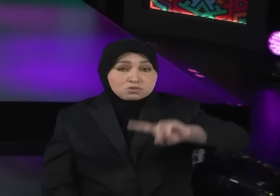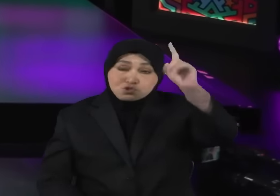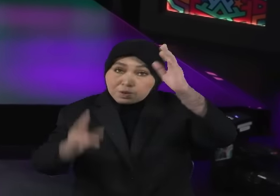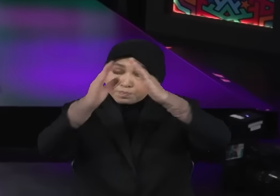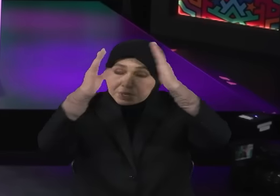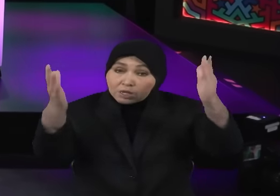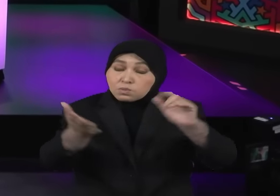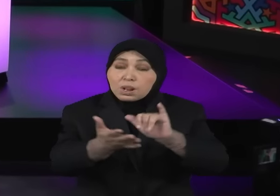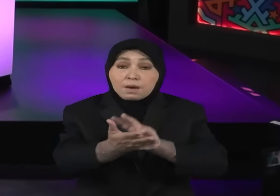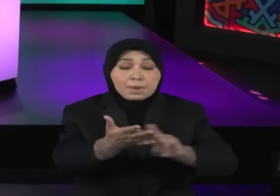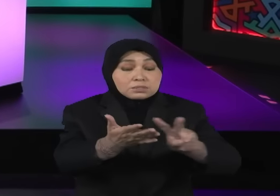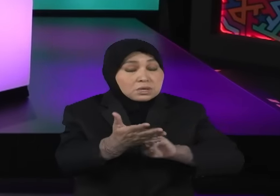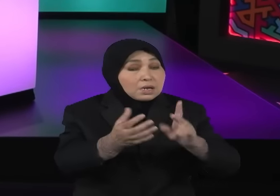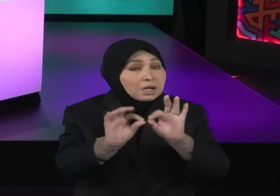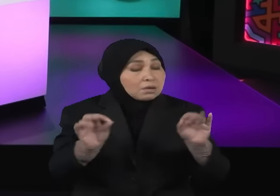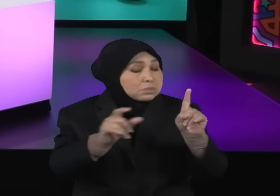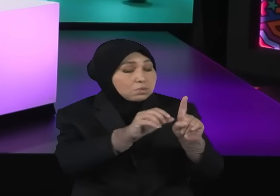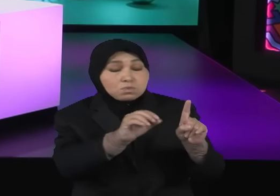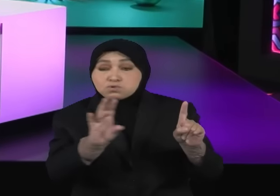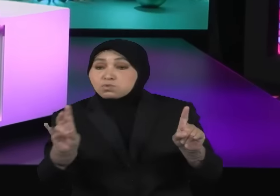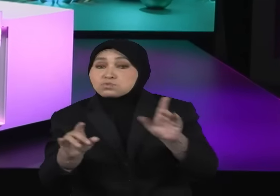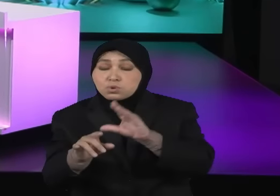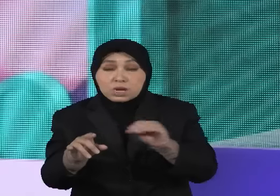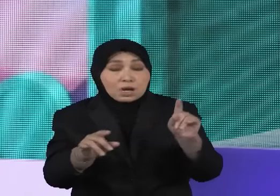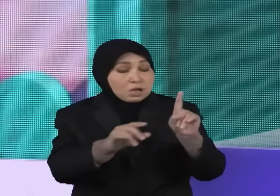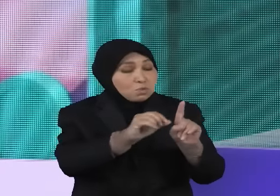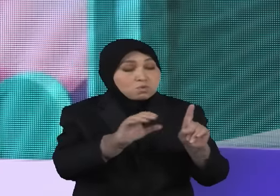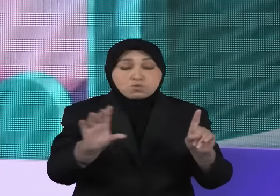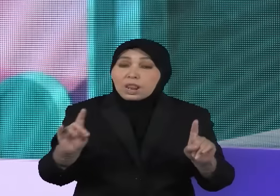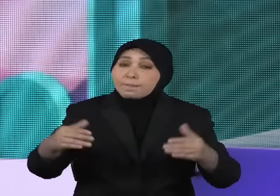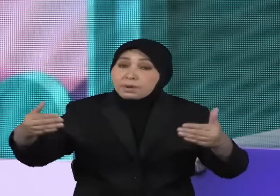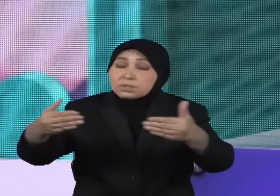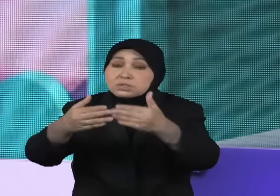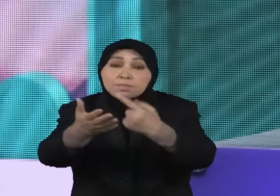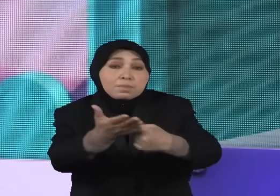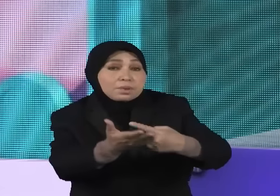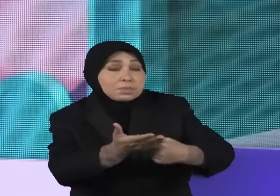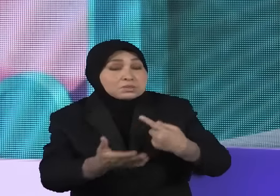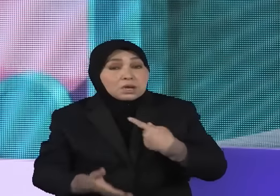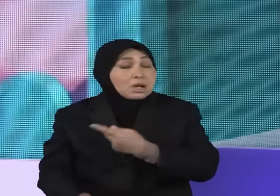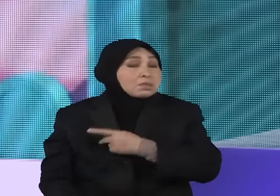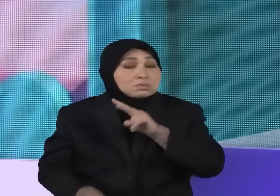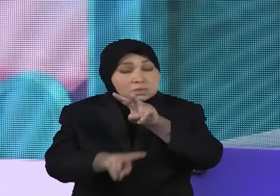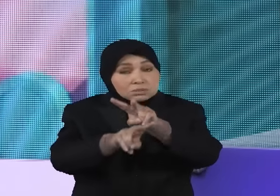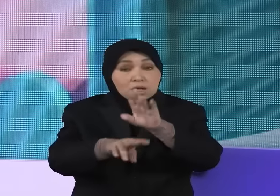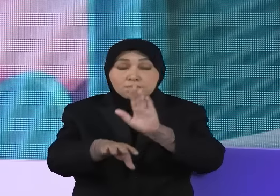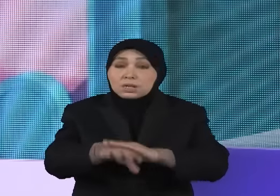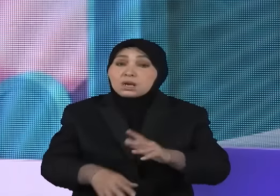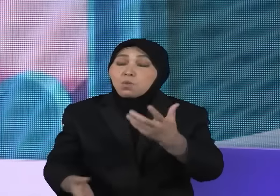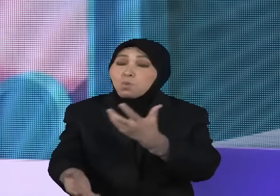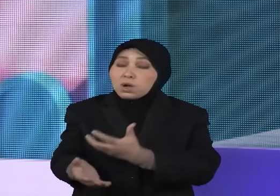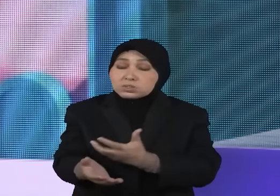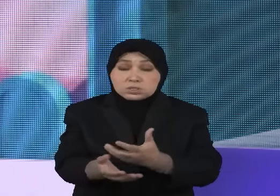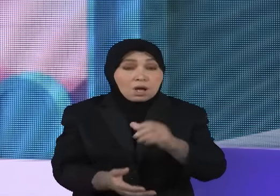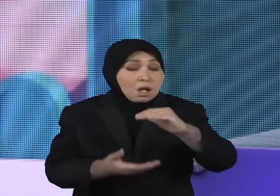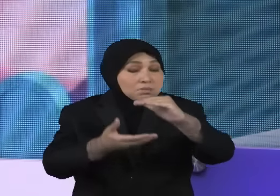Azim, gitulah bacaan ayat yang ke-107 dan ayat yang ke-108 menyambung kepada perbincangan kita, kesaksian kepada wasiat bagi si